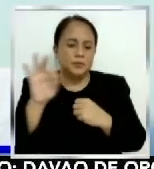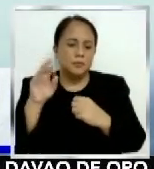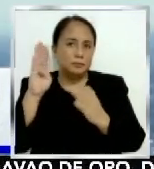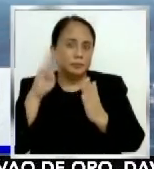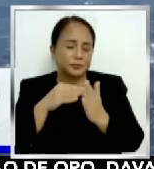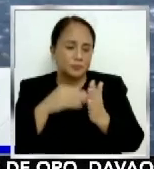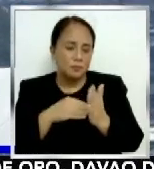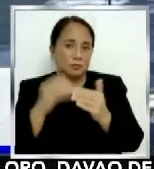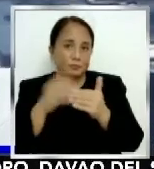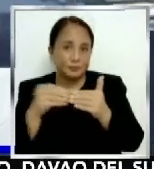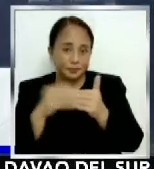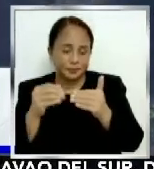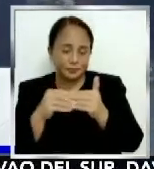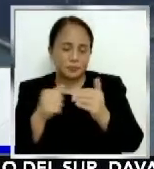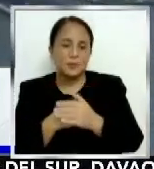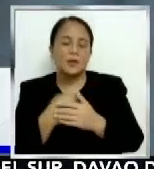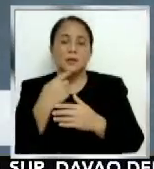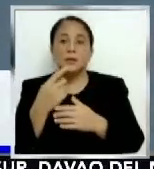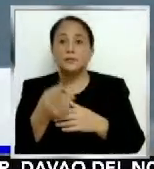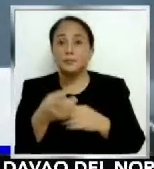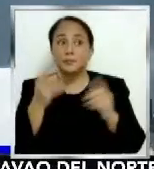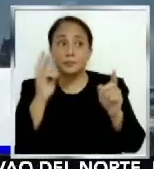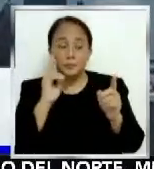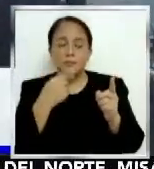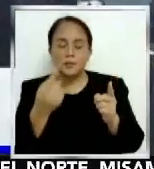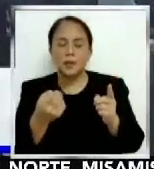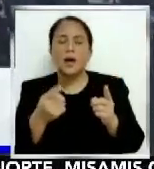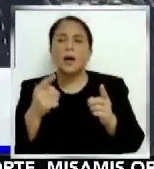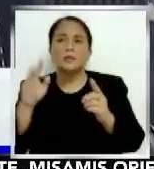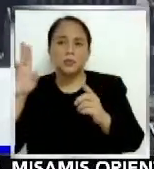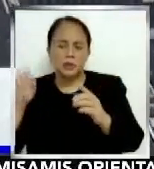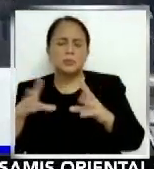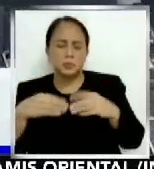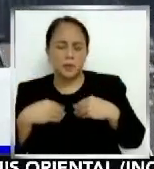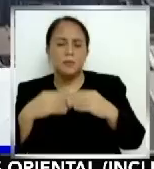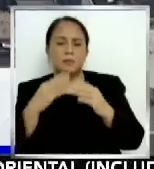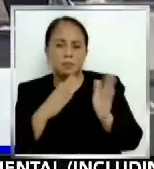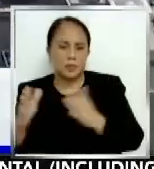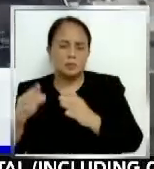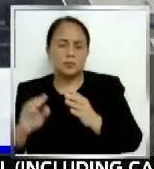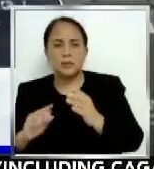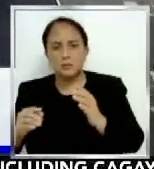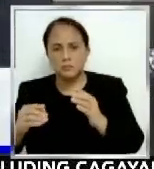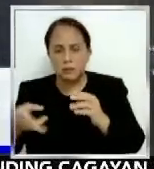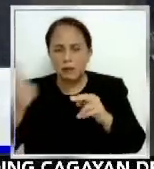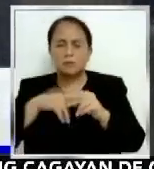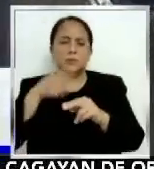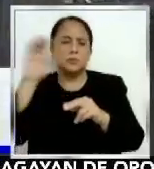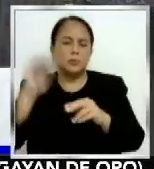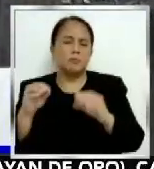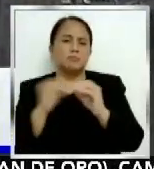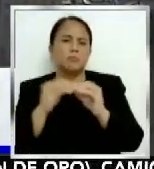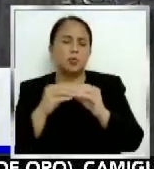$99 billion. Ayon kay Ricafort, aminado naman ang Amerika na plano pa nilang magtaas ng interest rates, kaya maaring lalo pang lalakas ang